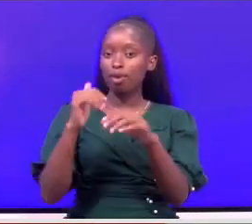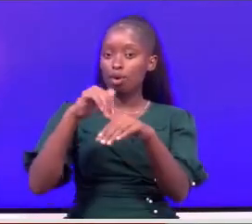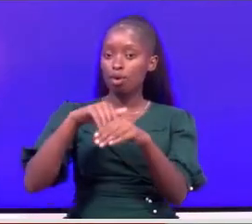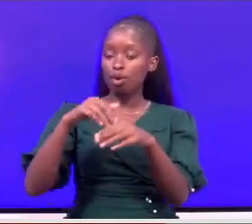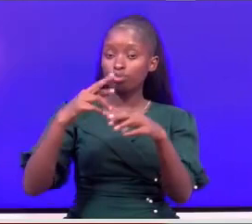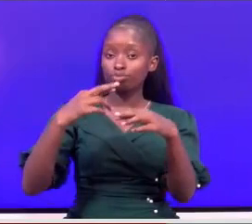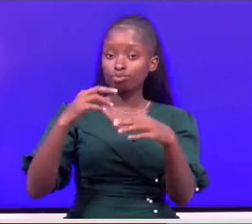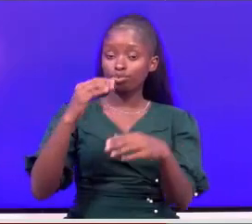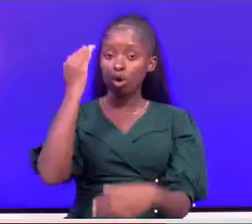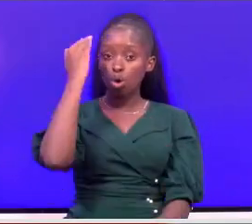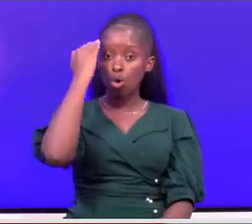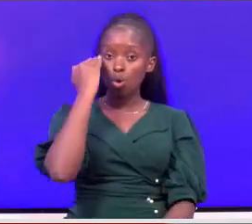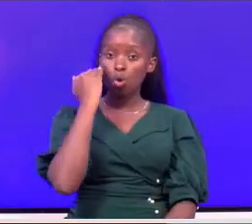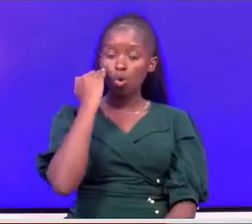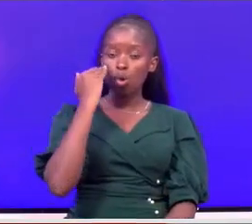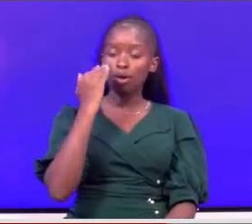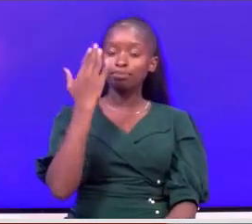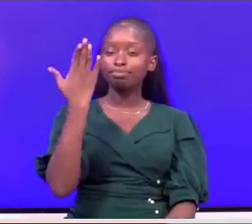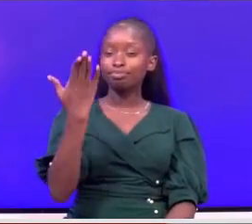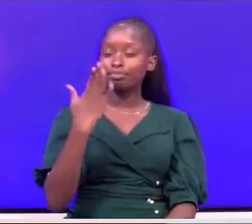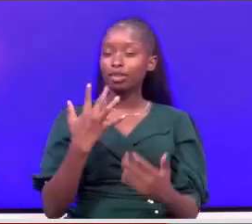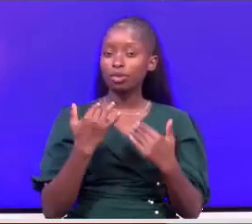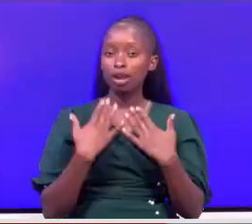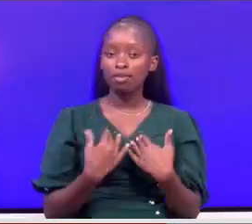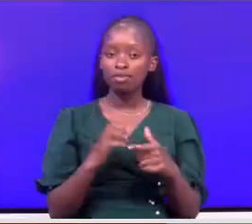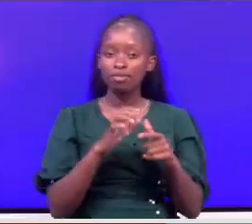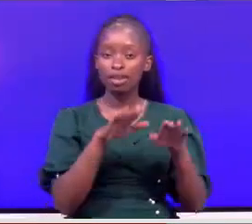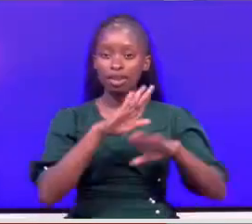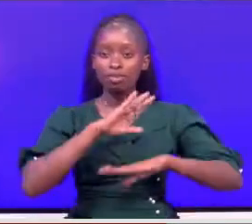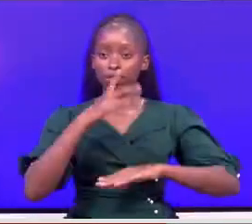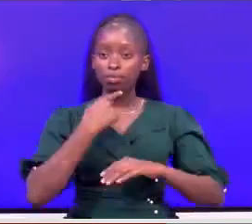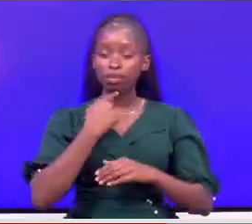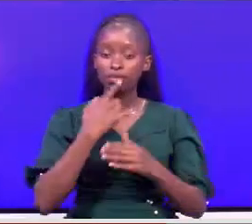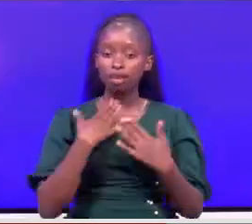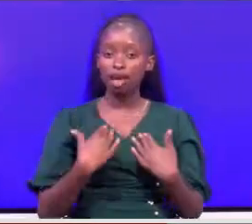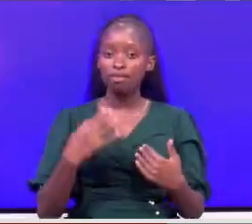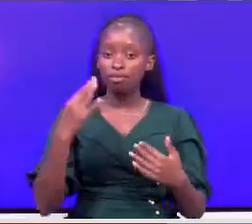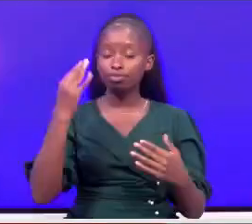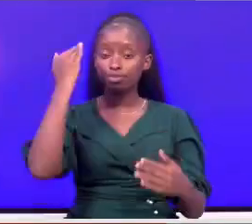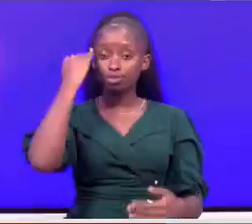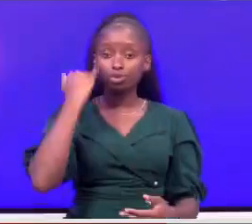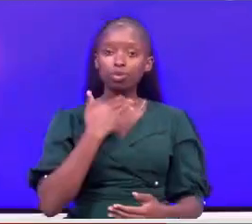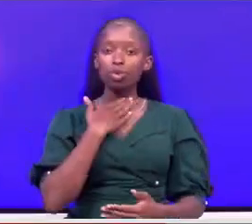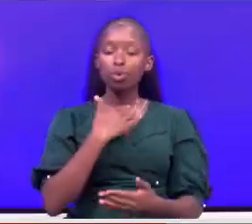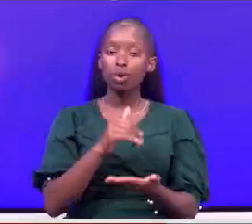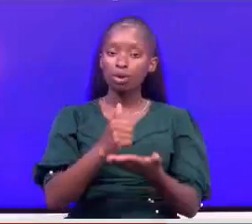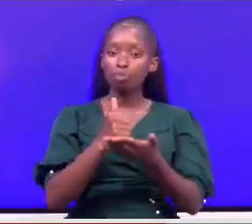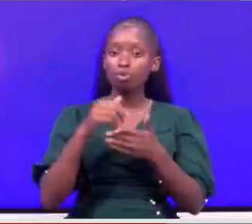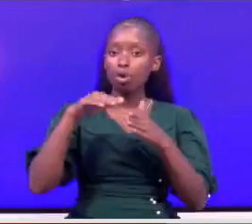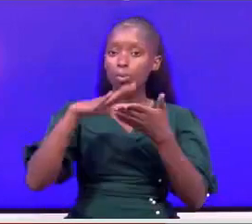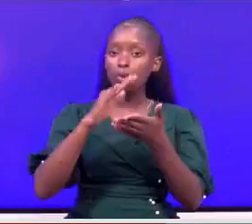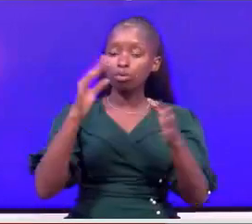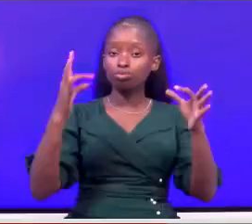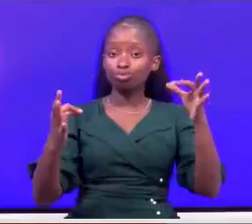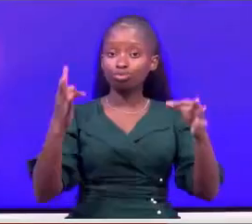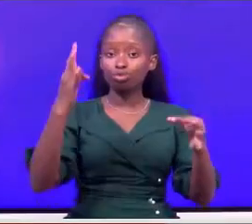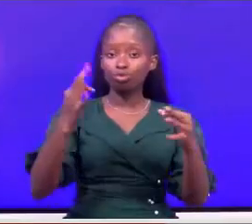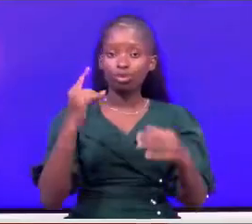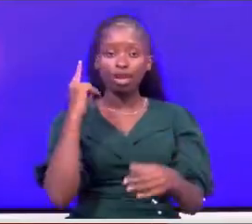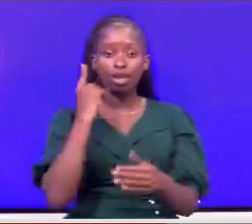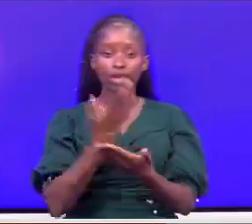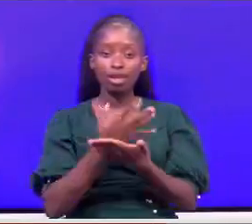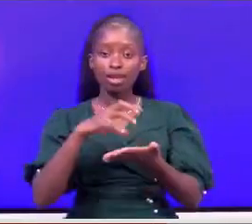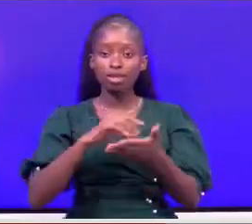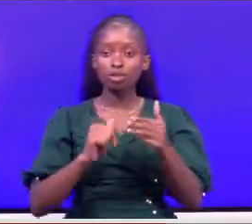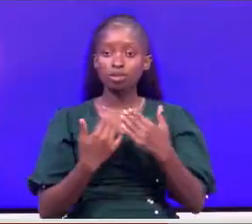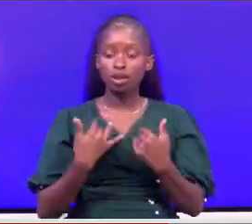Mahakama imeeleza kuwa iko kwenye utaratibu wa kuajiri majaji zaidi kusaidia katika kusikiliza kesi zinazohusiana na